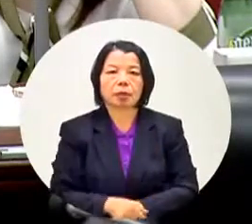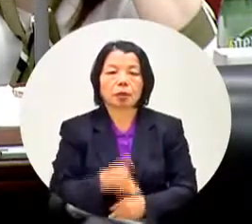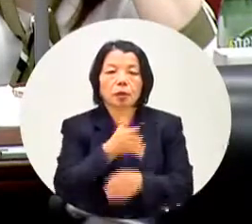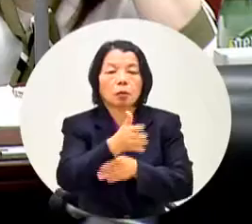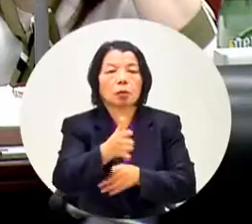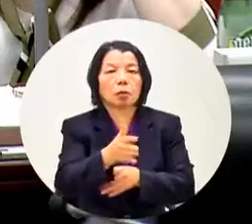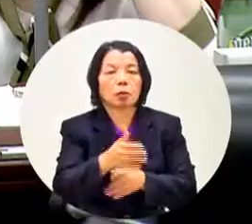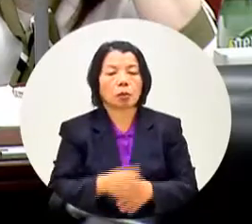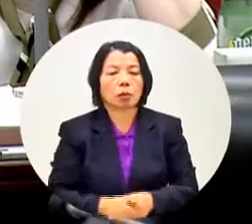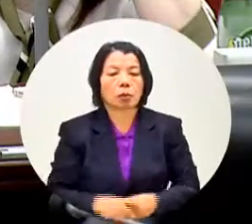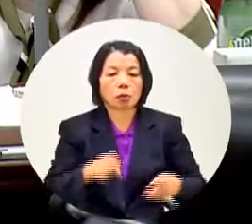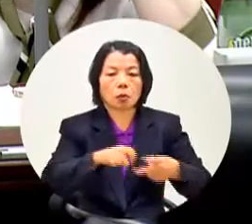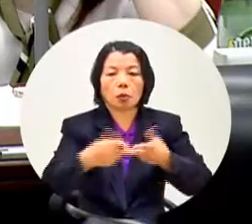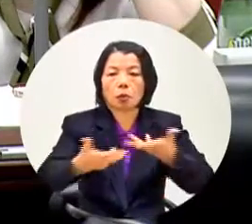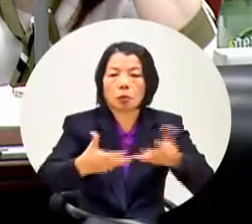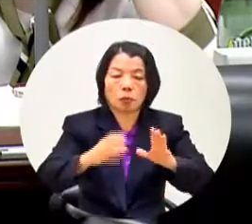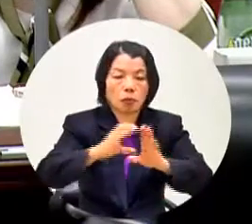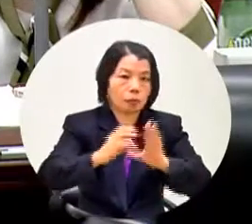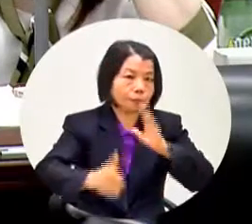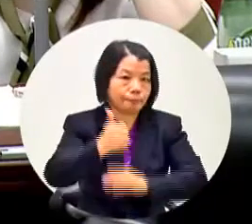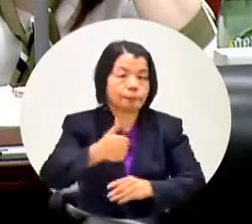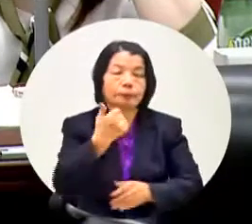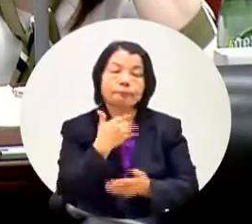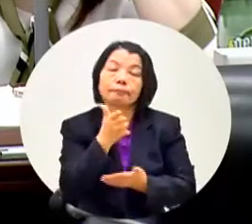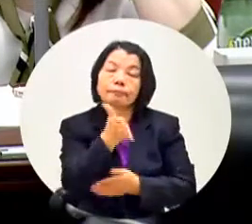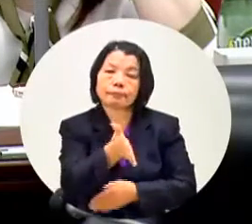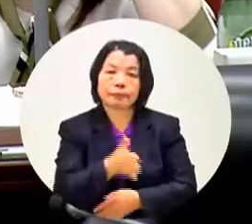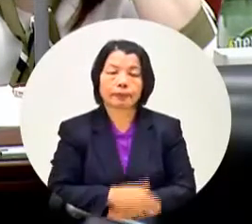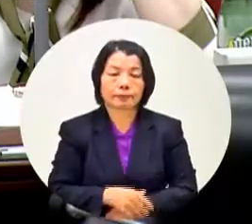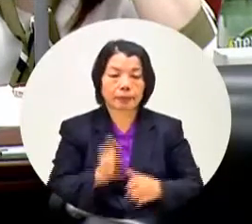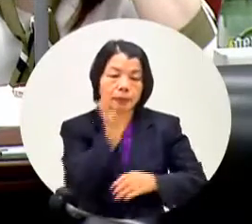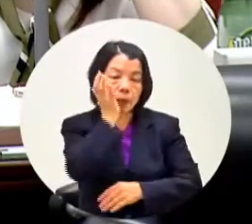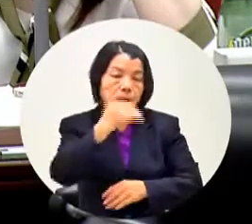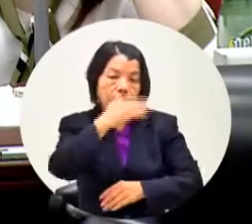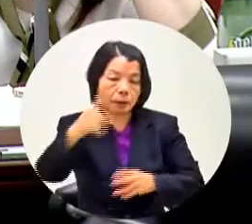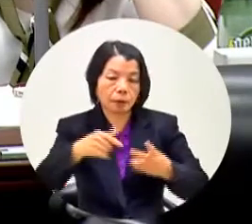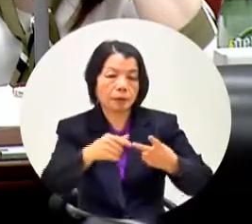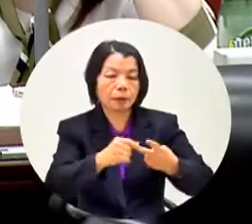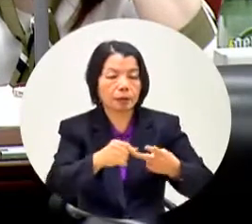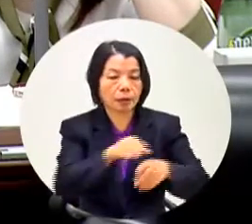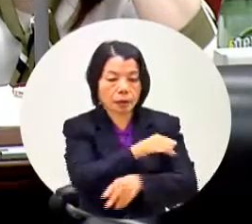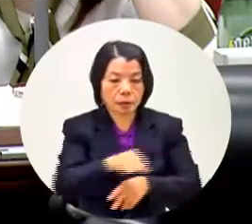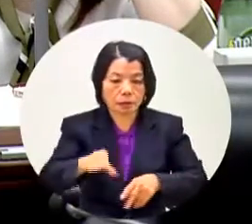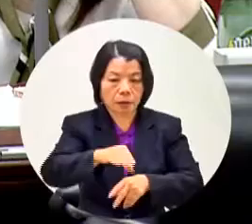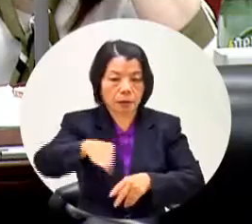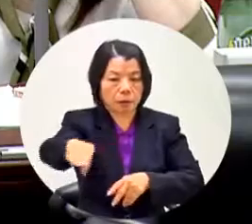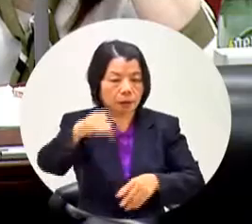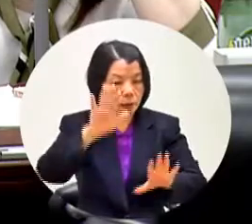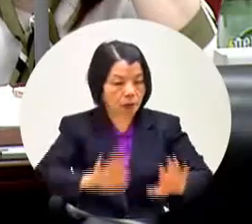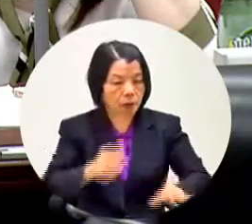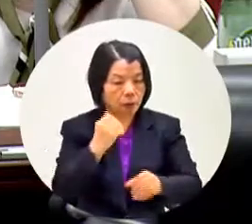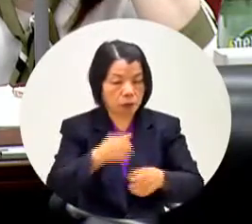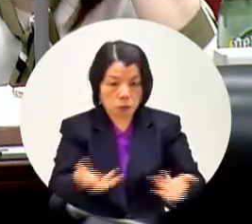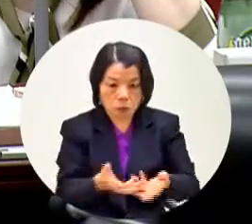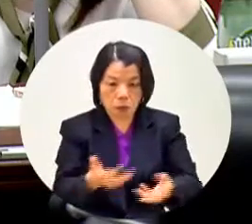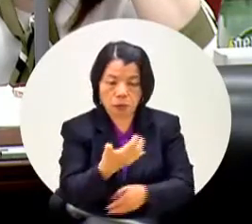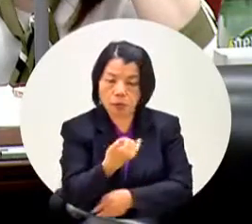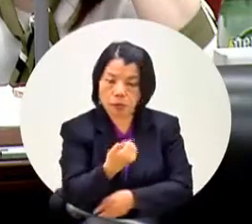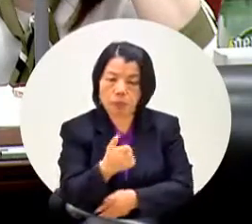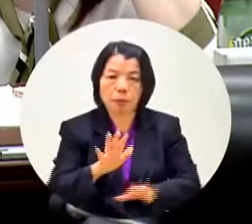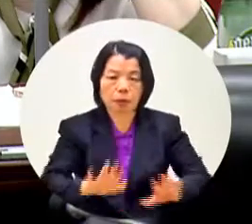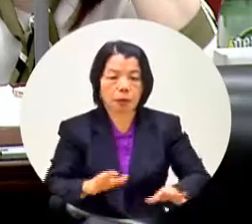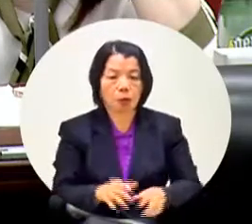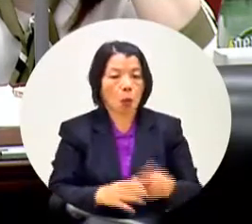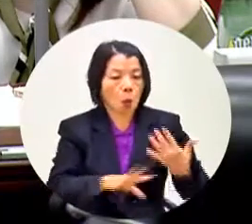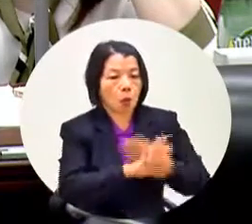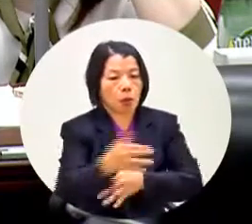内的任何一条道路经过这些道路，然后设法要上交流道。好，这是第二个，好，解决